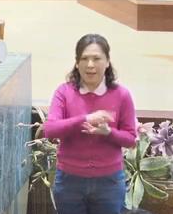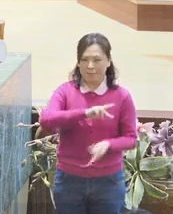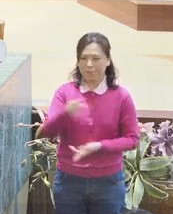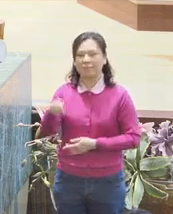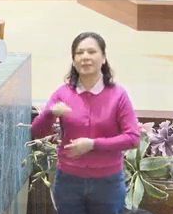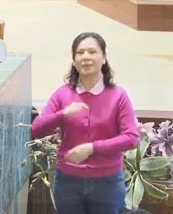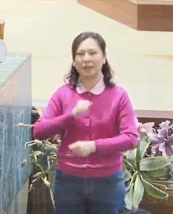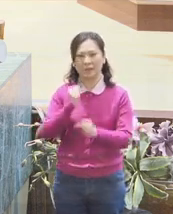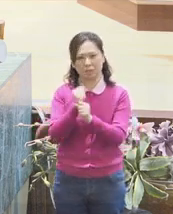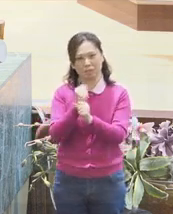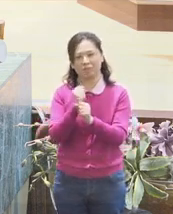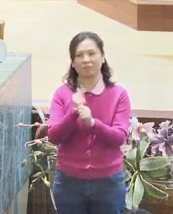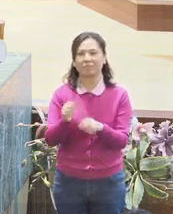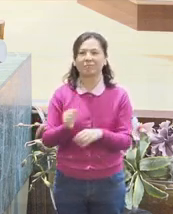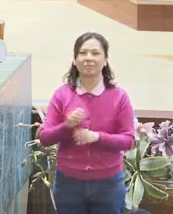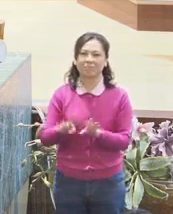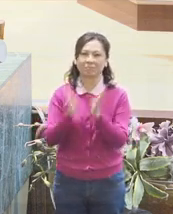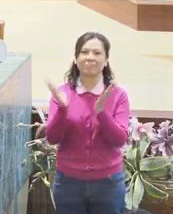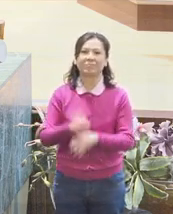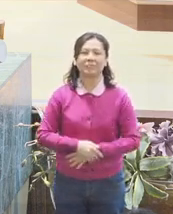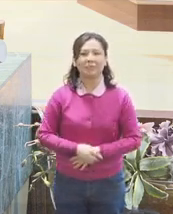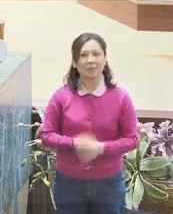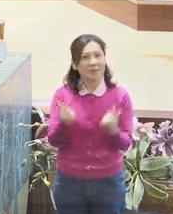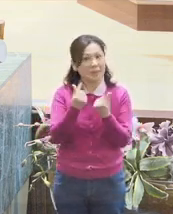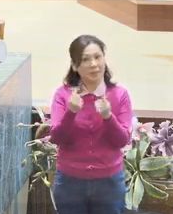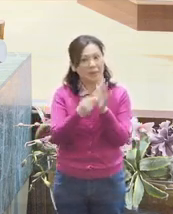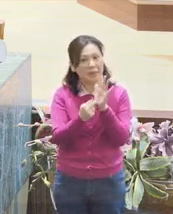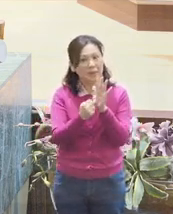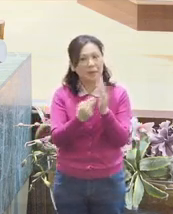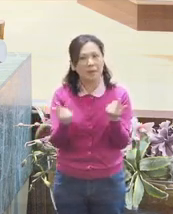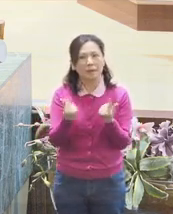的提案。好比像说有一个叫做